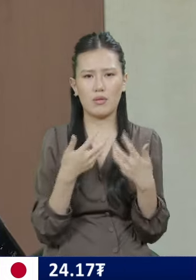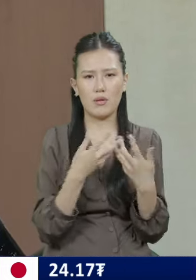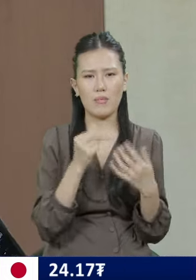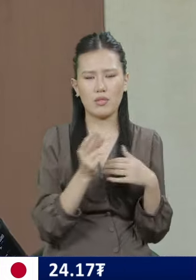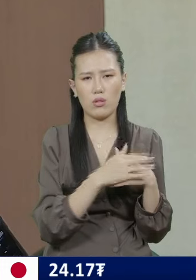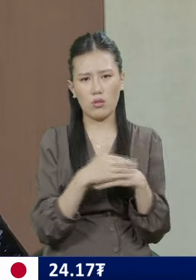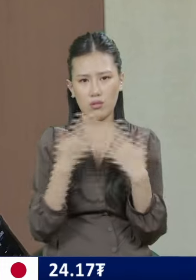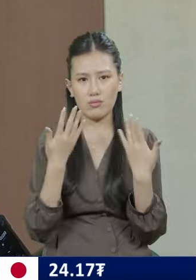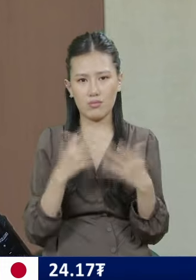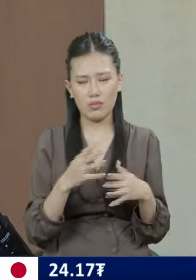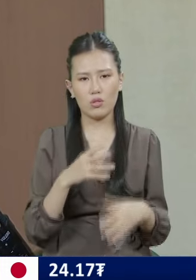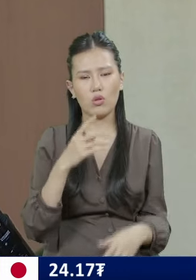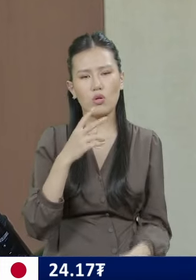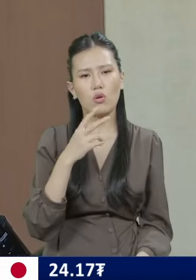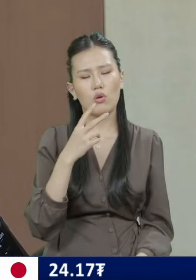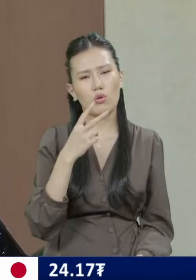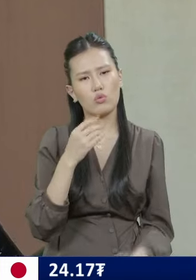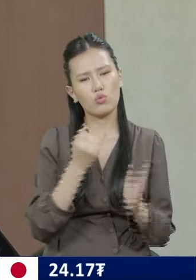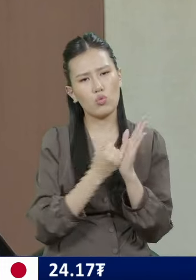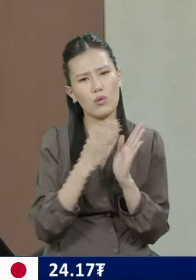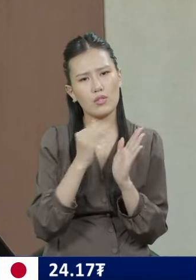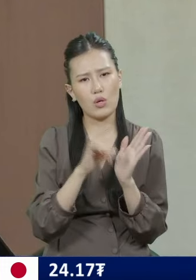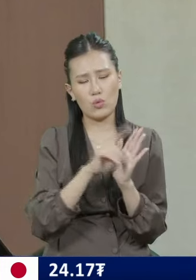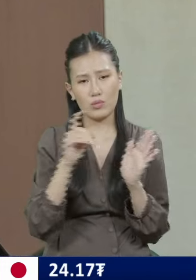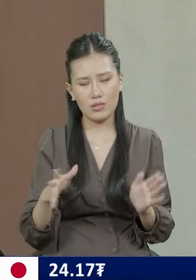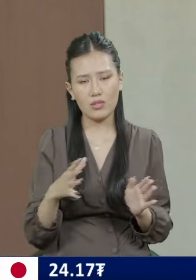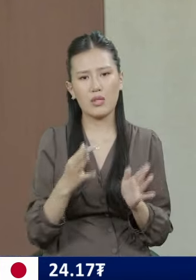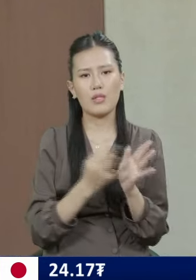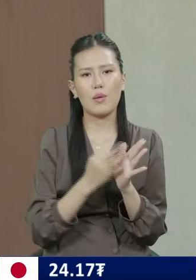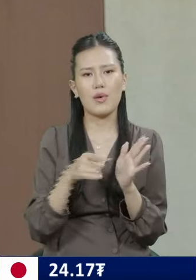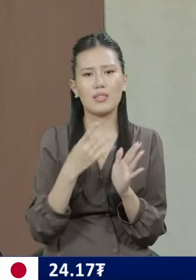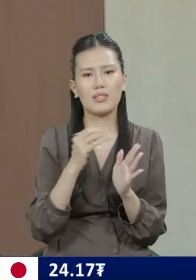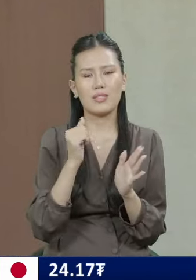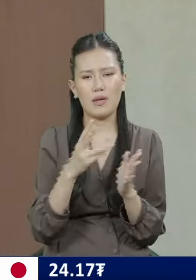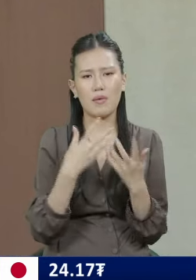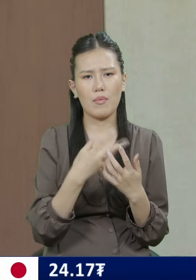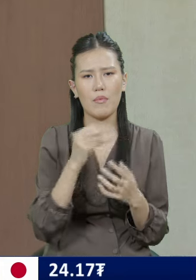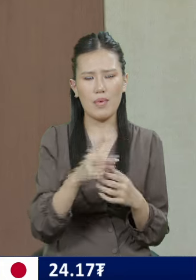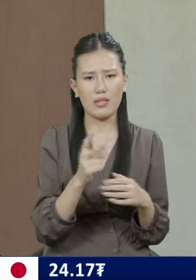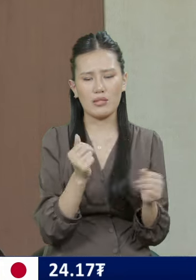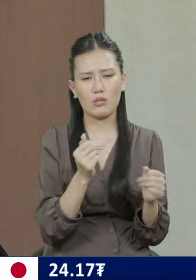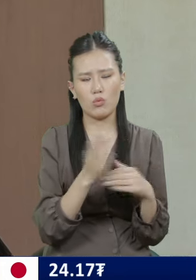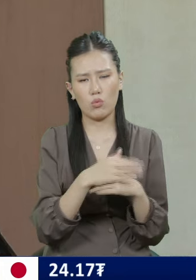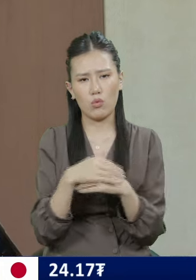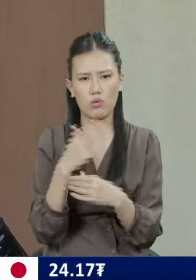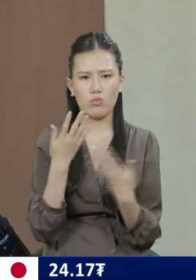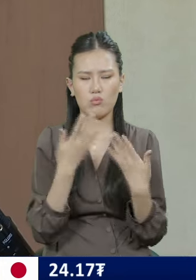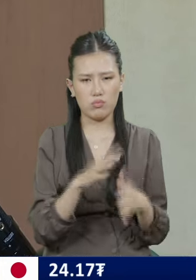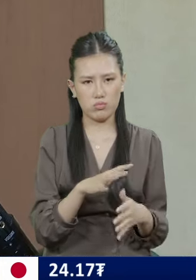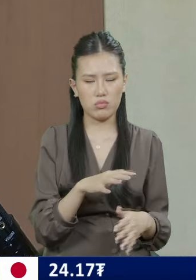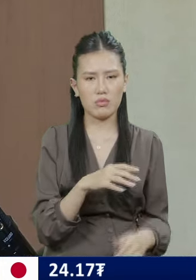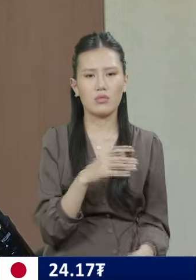сарын байдлаар улсын хэмжээнд 8.1 сая тулгоо мал хорогдсон юм дүн үзүүлэлт гарсан. За зарим аймагуд дээр